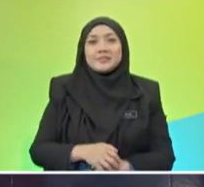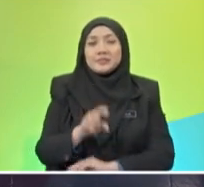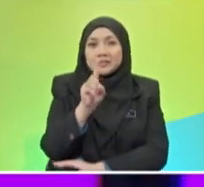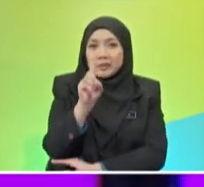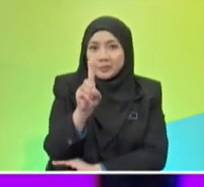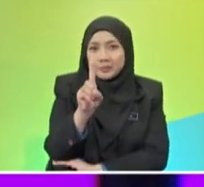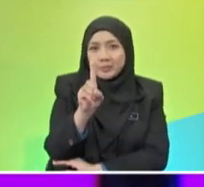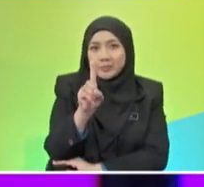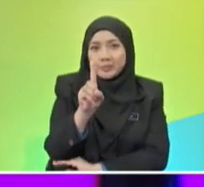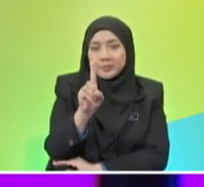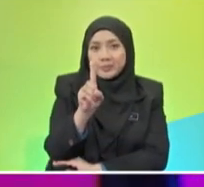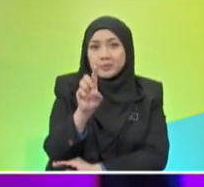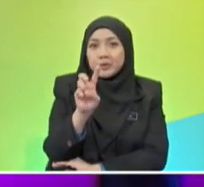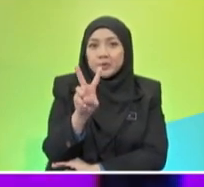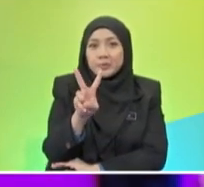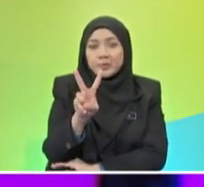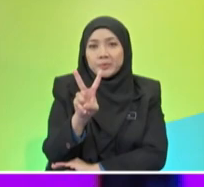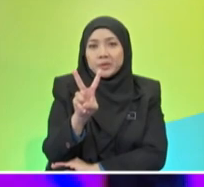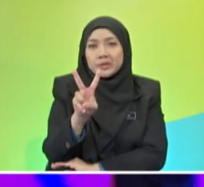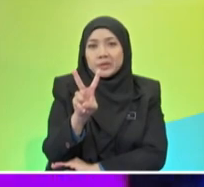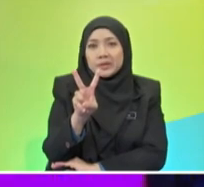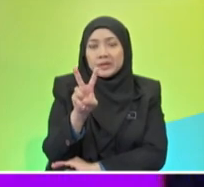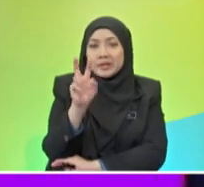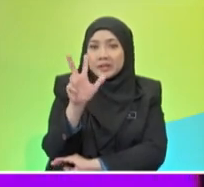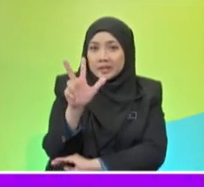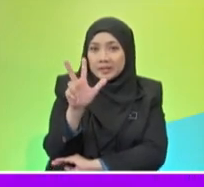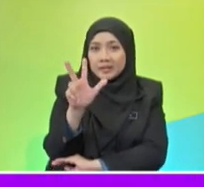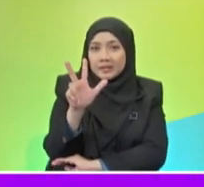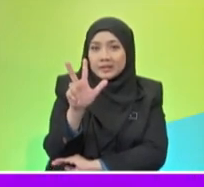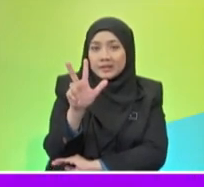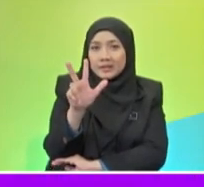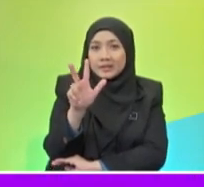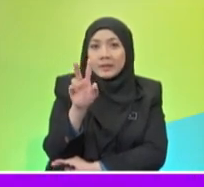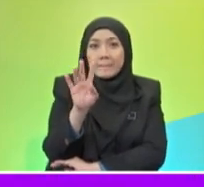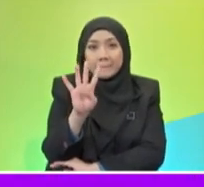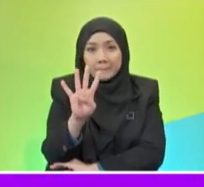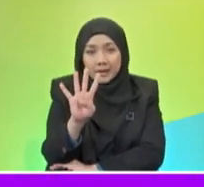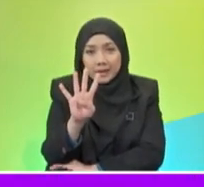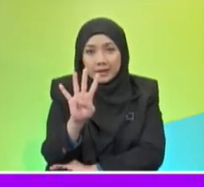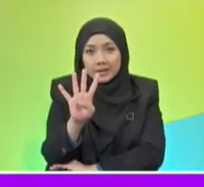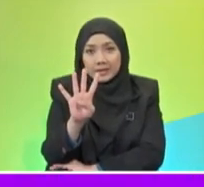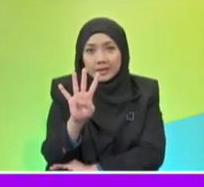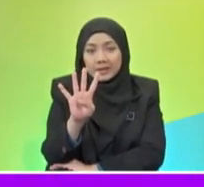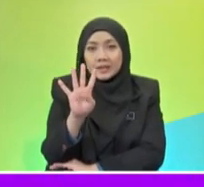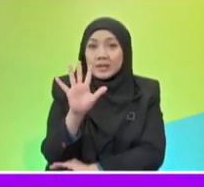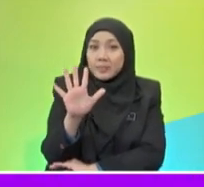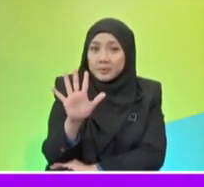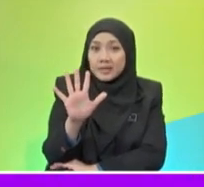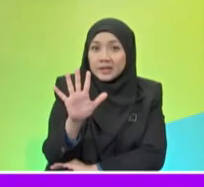Satu, dua, tiga, empat,